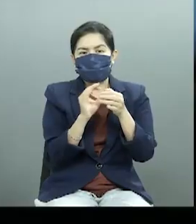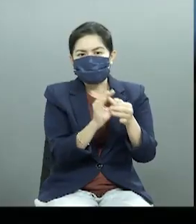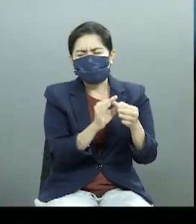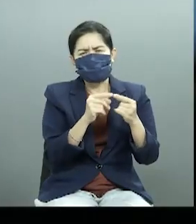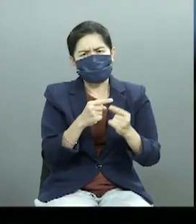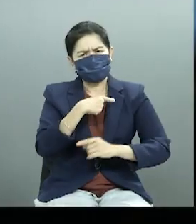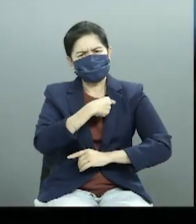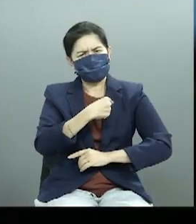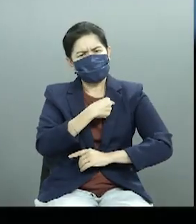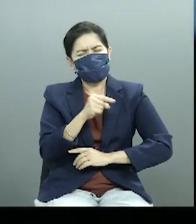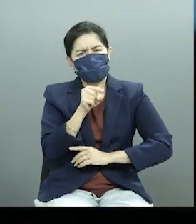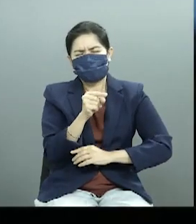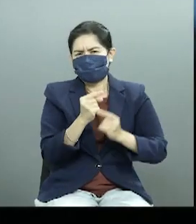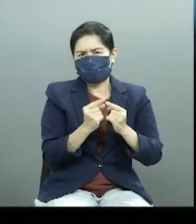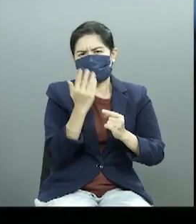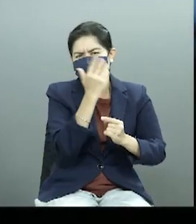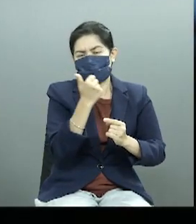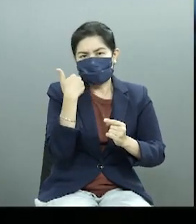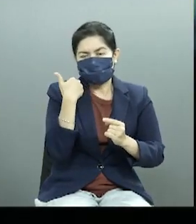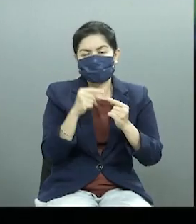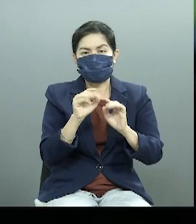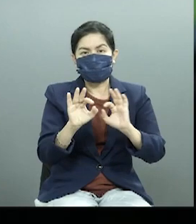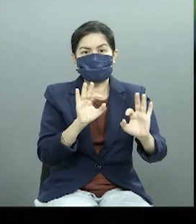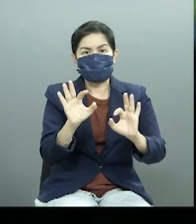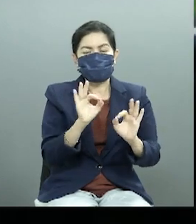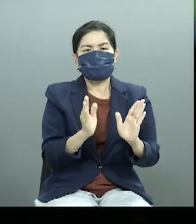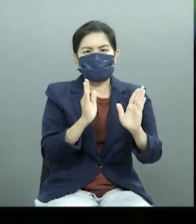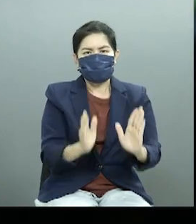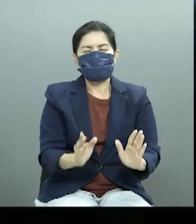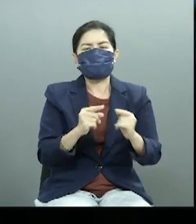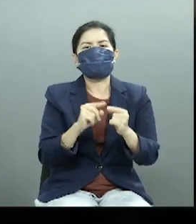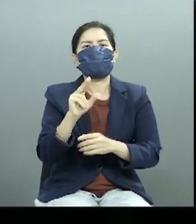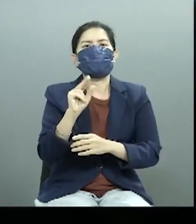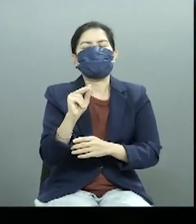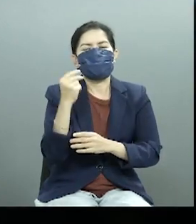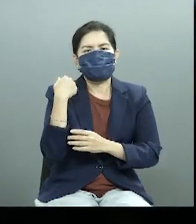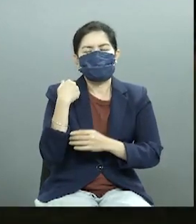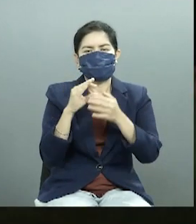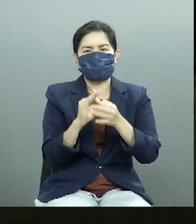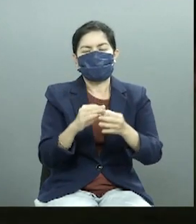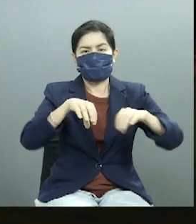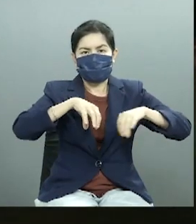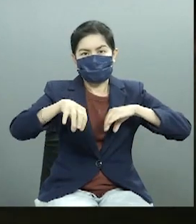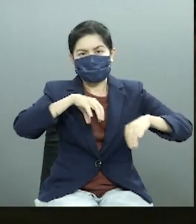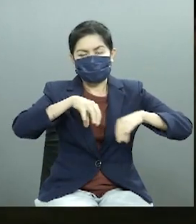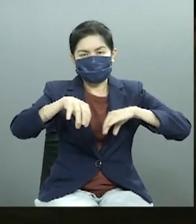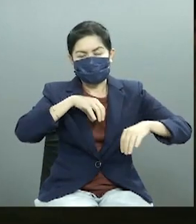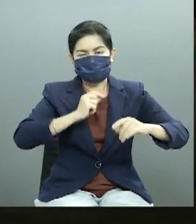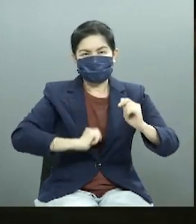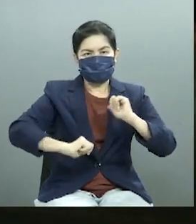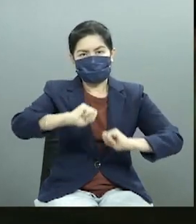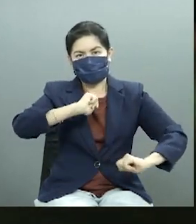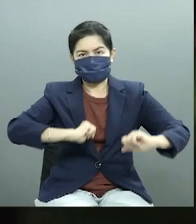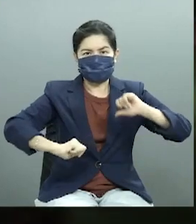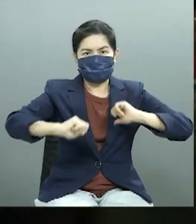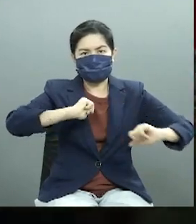เพื่อร่วมคัดเลือกให้เป็น30คนที่มีสิทธิ์เข้าร่วมงานจากเจ้าพระยาสุอิรวดี Exclusive Night ค่ำคืนพิเศ